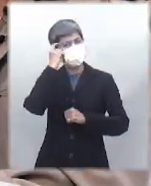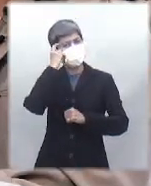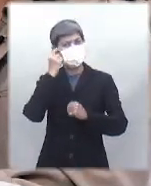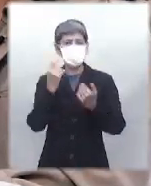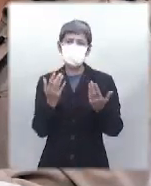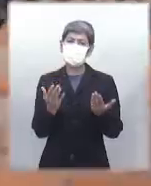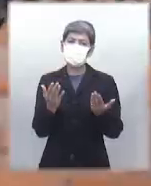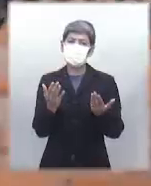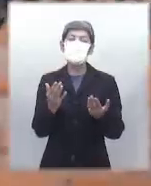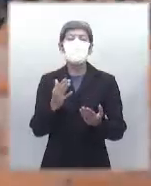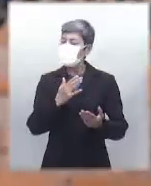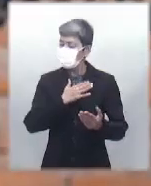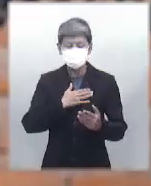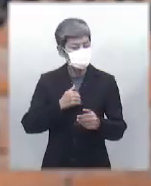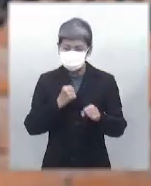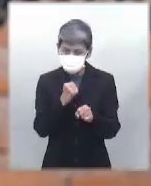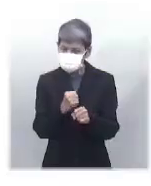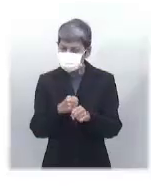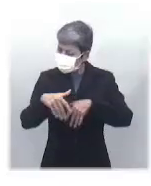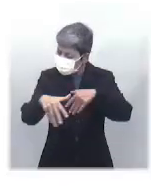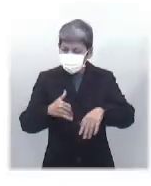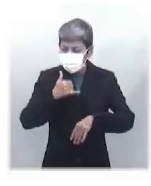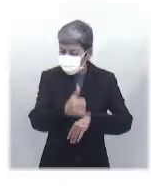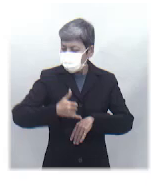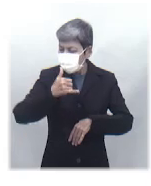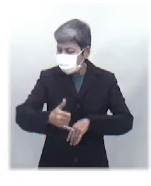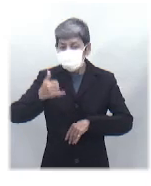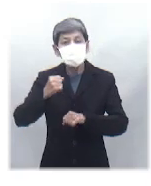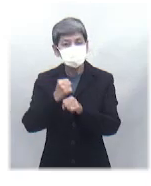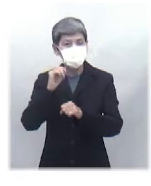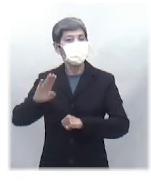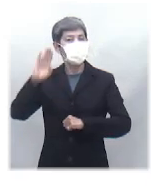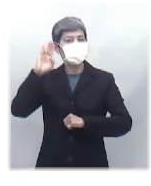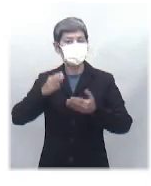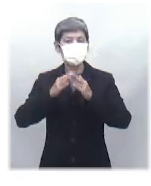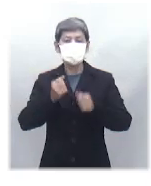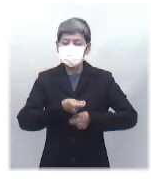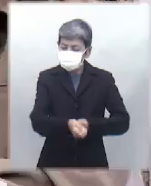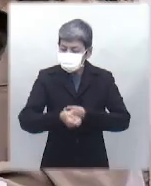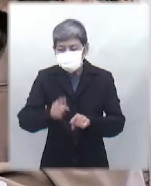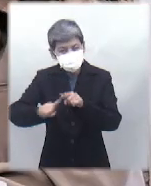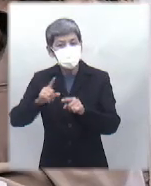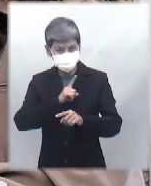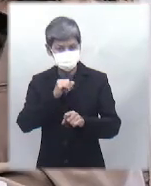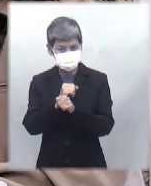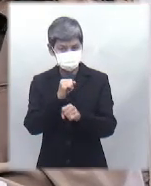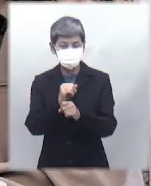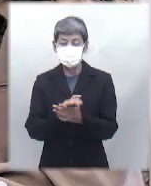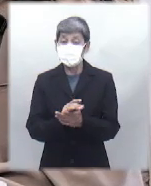ว่างั้นผมทำให้มันเข้าสู่สังคมให้ได้ตอนนั้นก็คือเปิดเป็นบริษัทรับทำความสะอาด